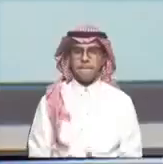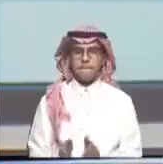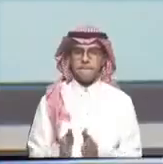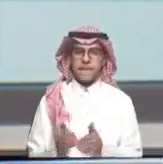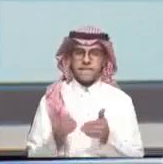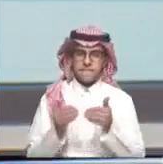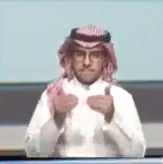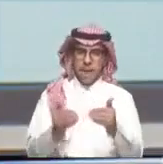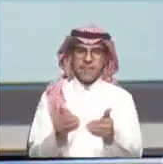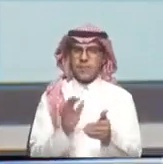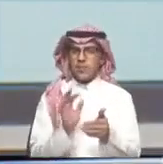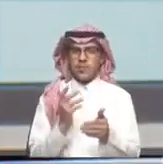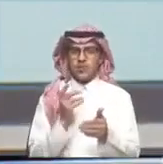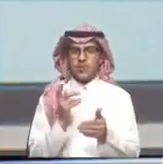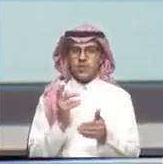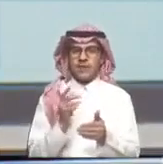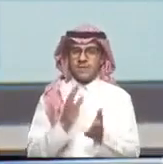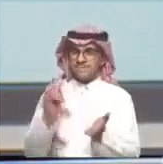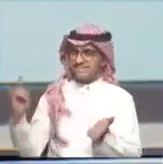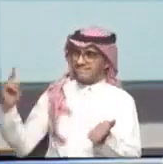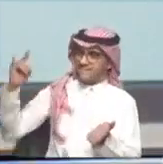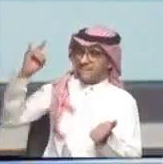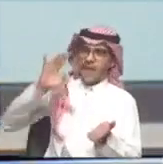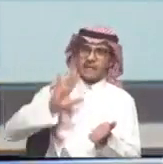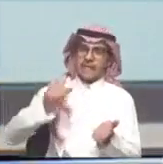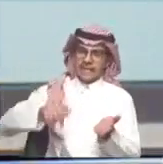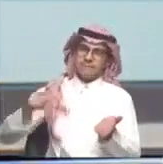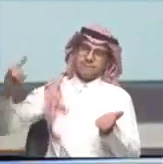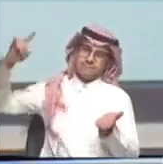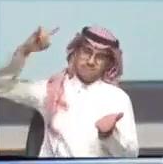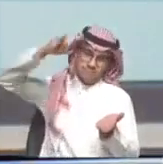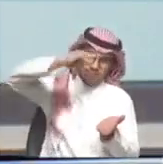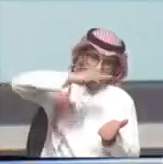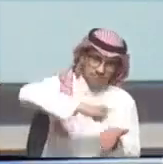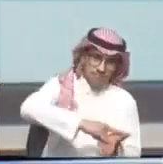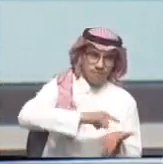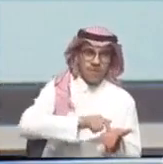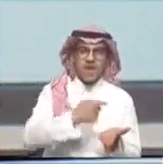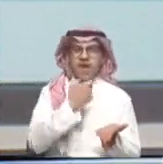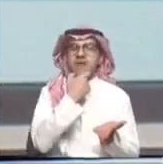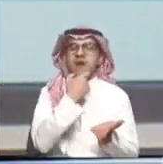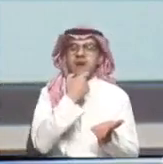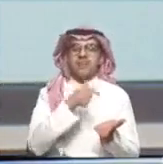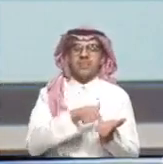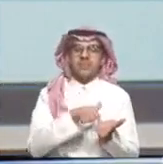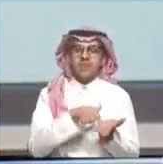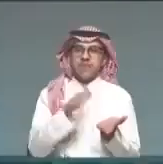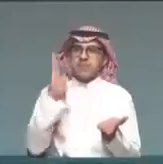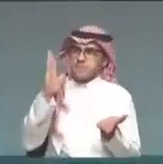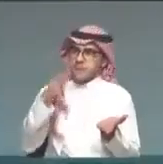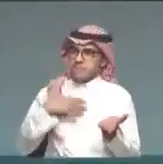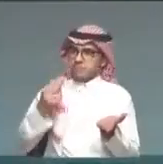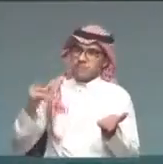هذا وقد وصل بحفظ الله ورعايته خادم الحرمين الشريفين مساء اليوم إلى الرياض قادما من المنطقة